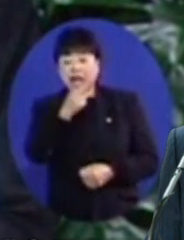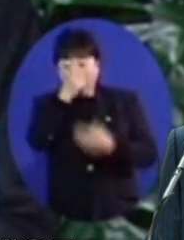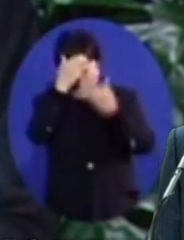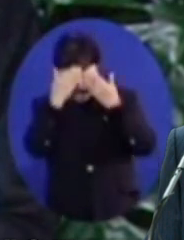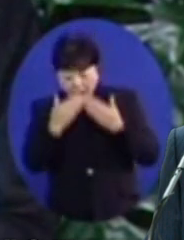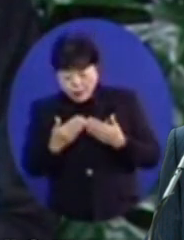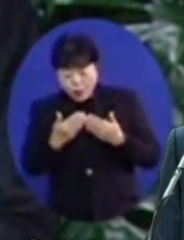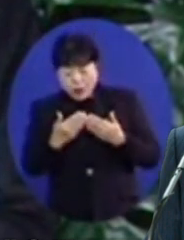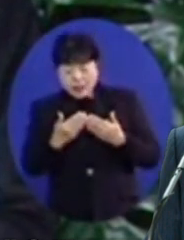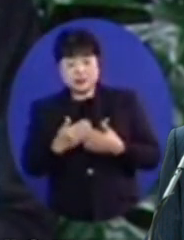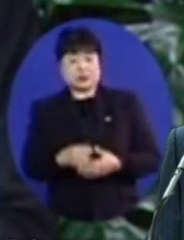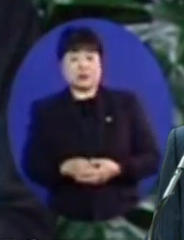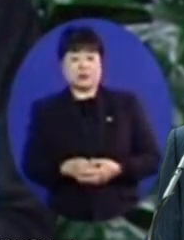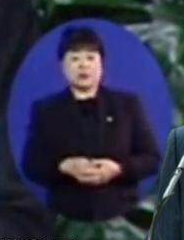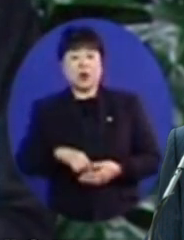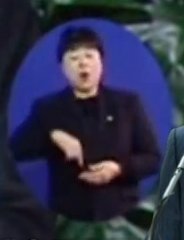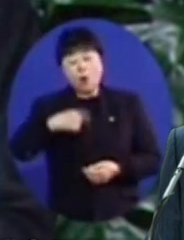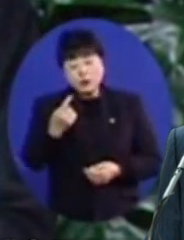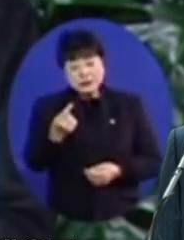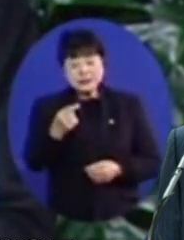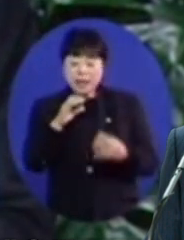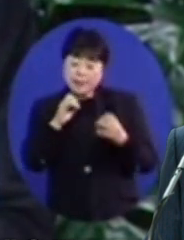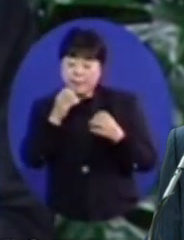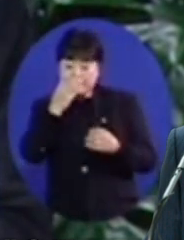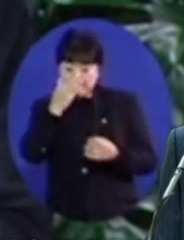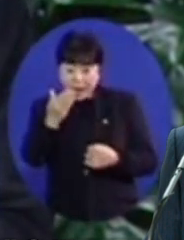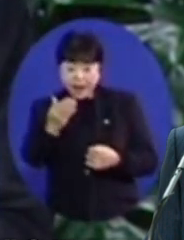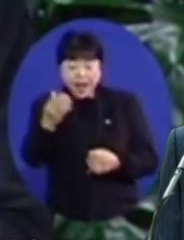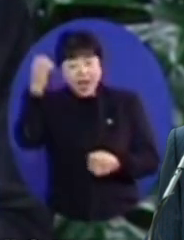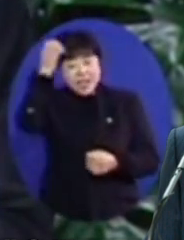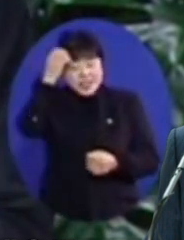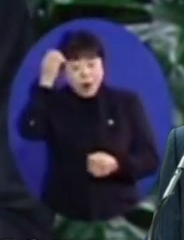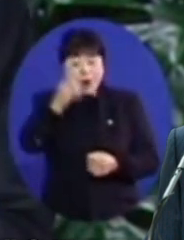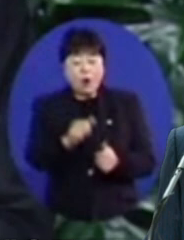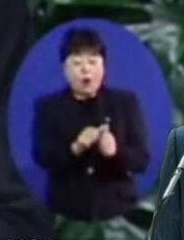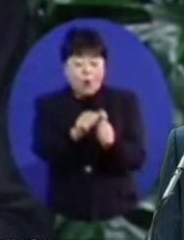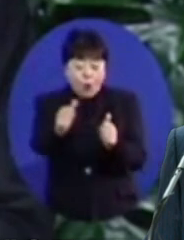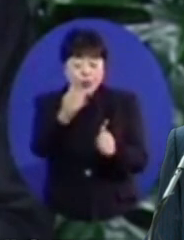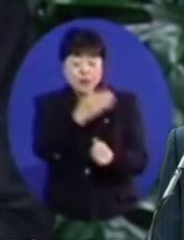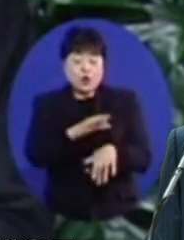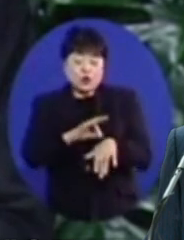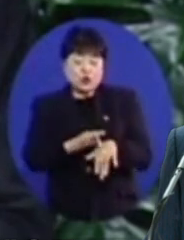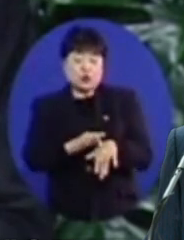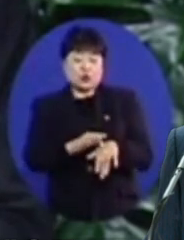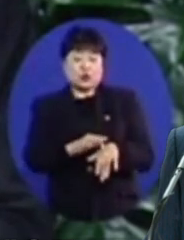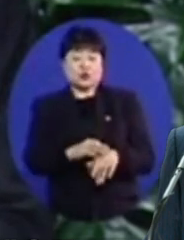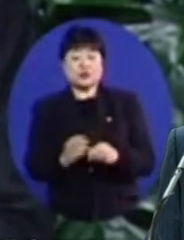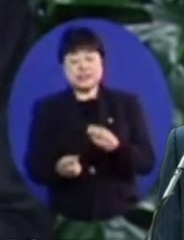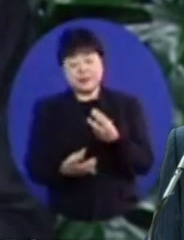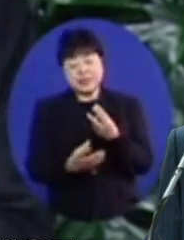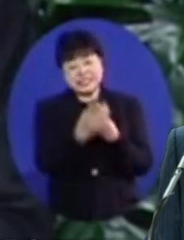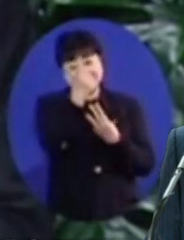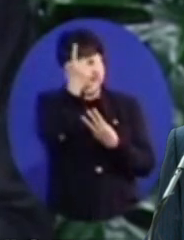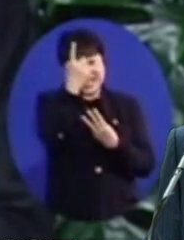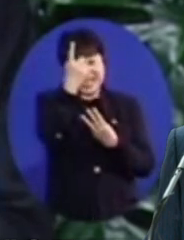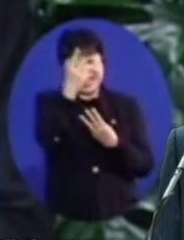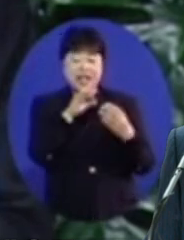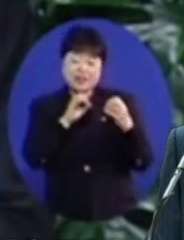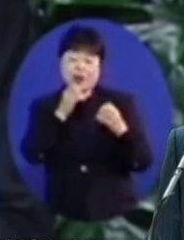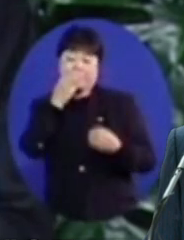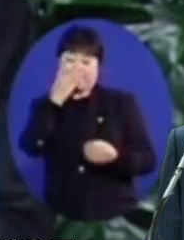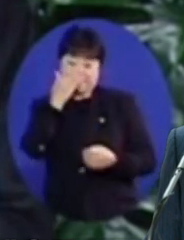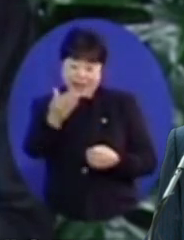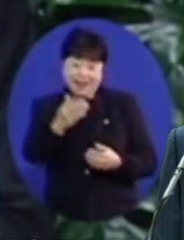가둬 놓아도 혼자서 이야기할 수 있습니다 자기의 영하고 자기 혼하고 자기 육체하고 삼위일체 아닙니까